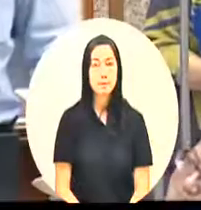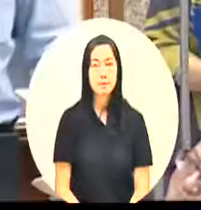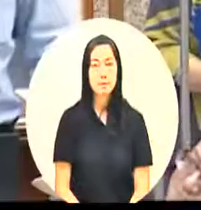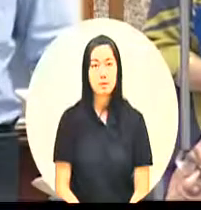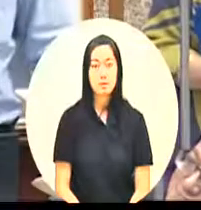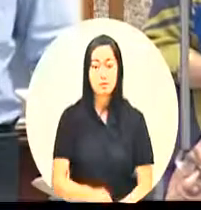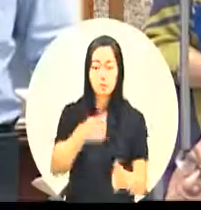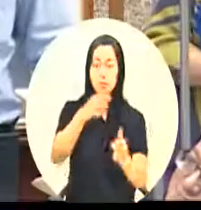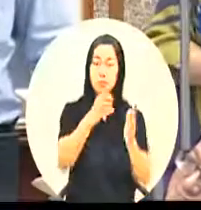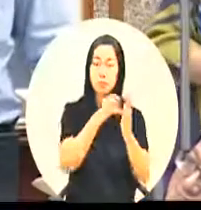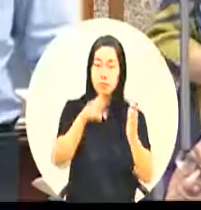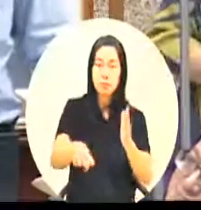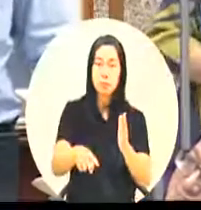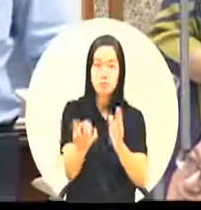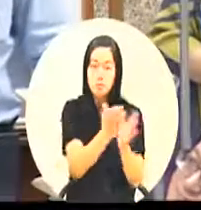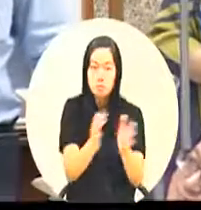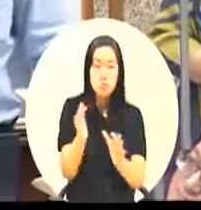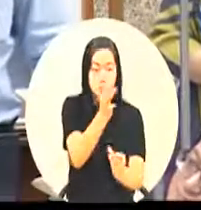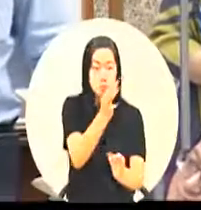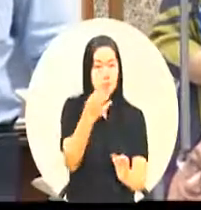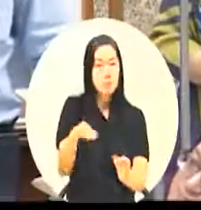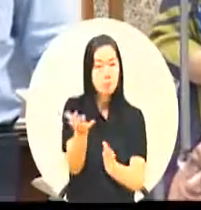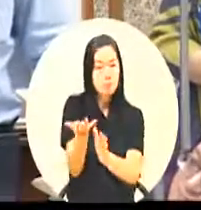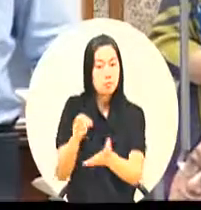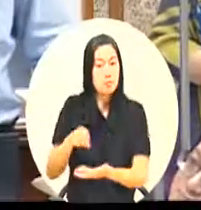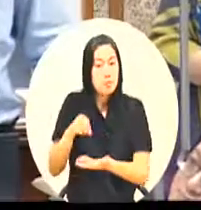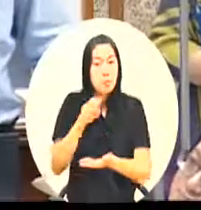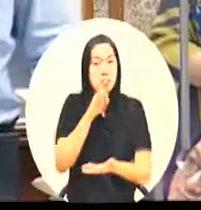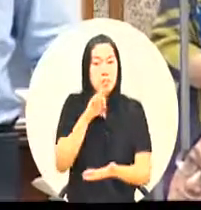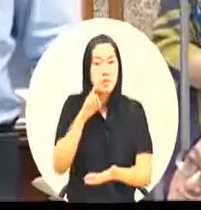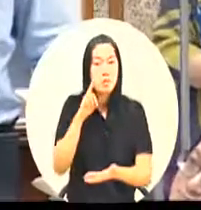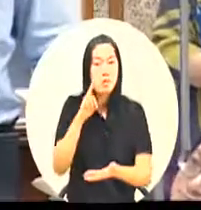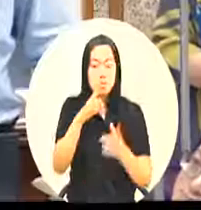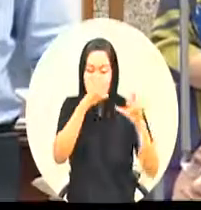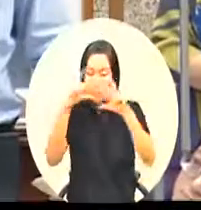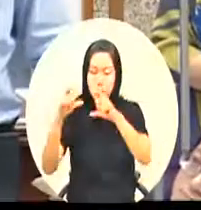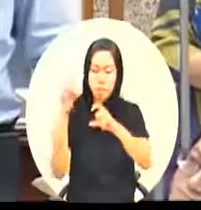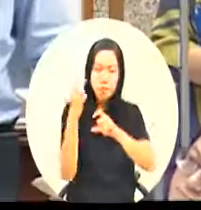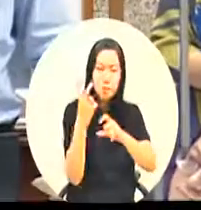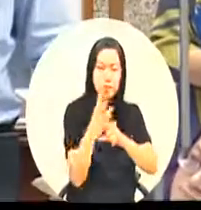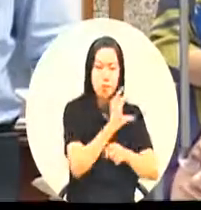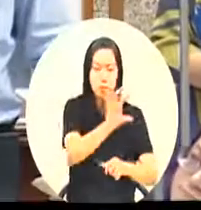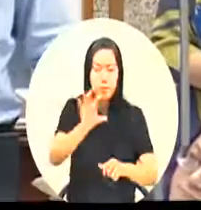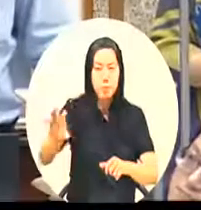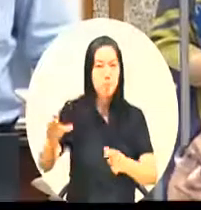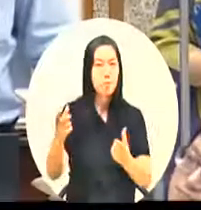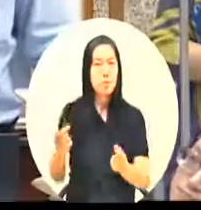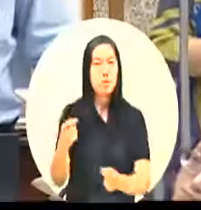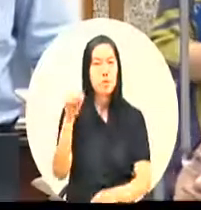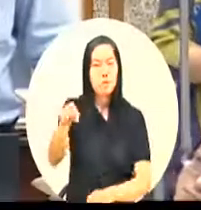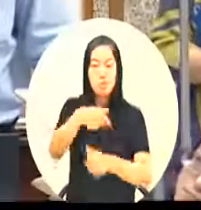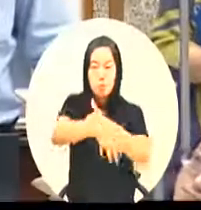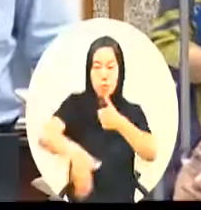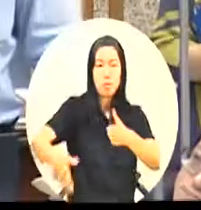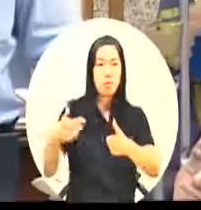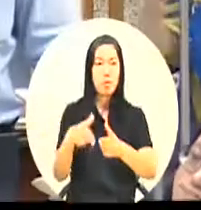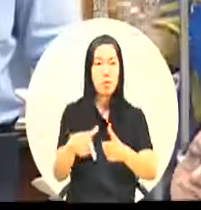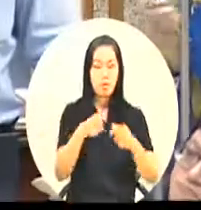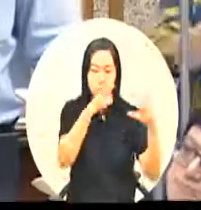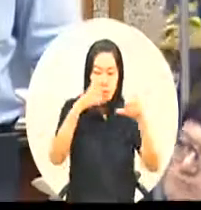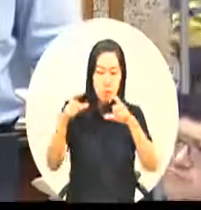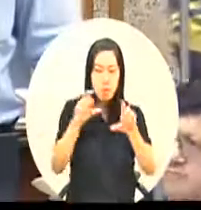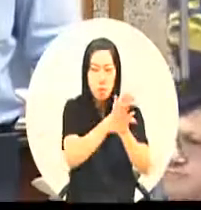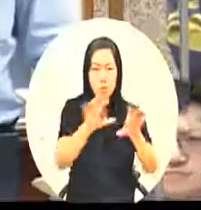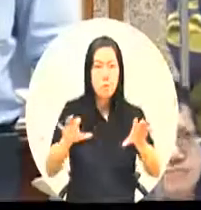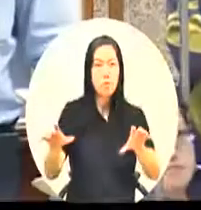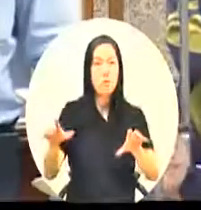教育局会做万全的准备，不过议员刚刚提到重复的照片，因为我们这个系统就避免重复登录，如果你是同样的菜色，它自动